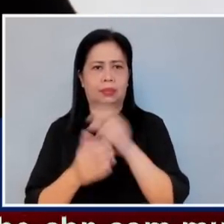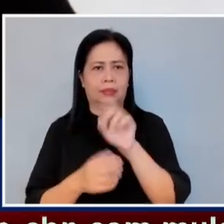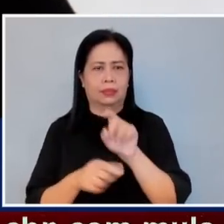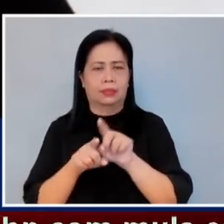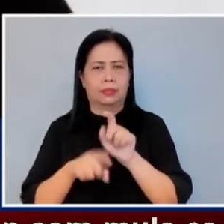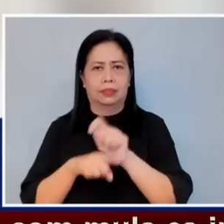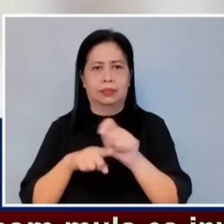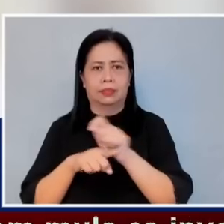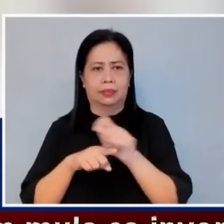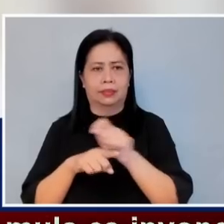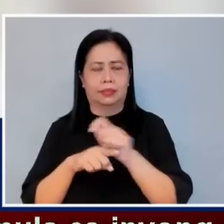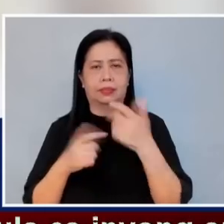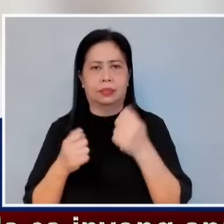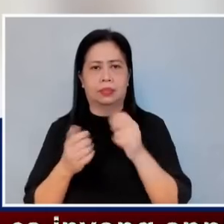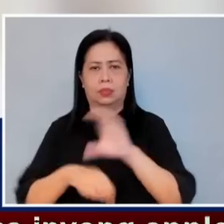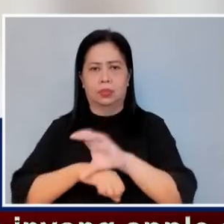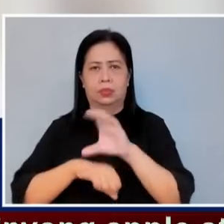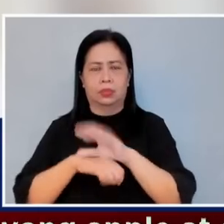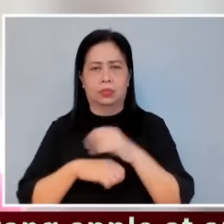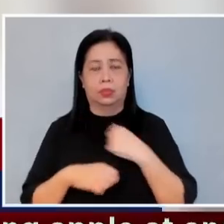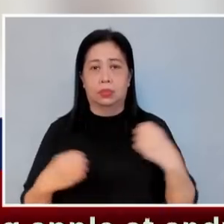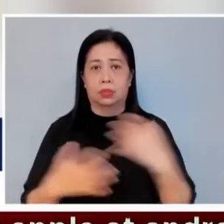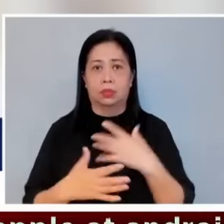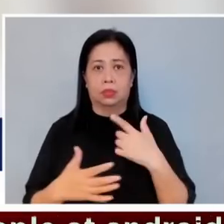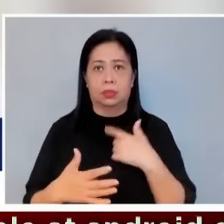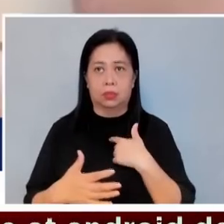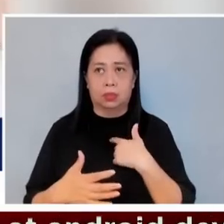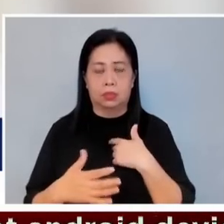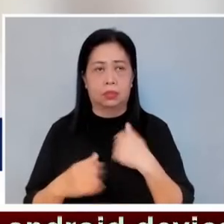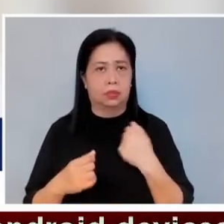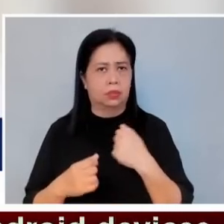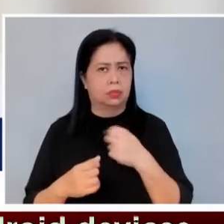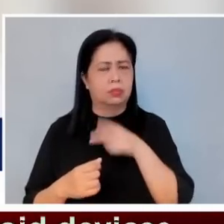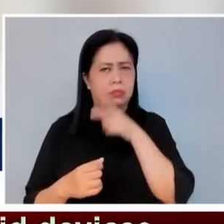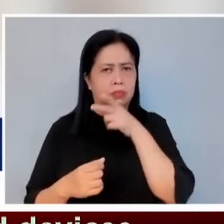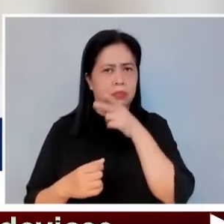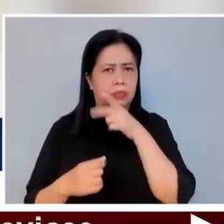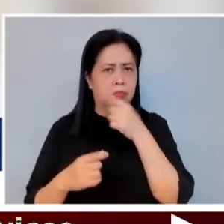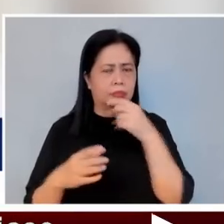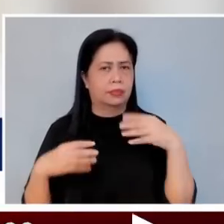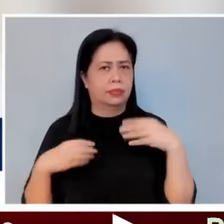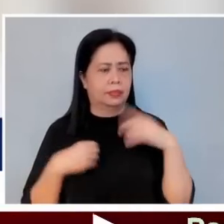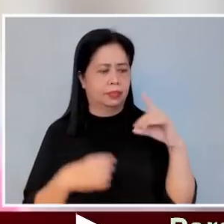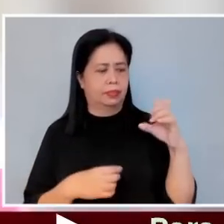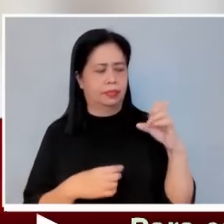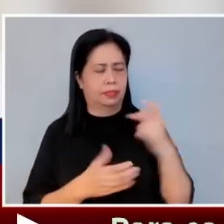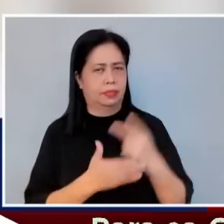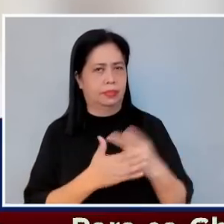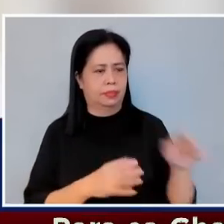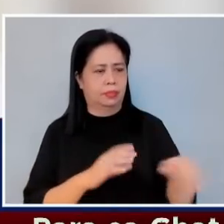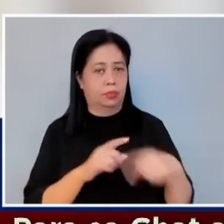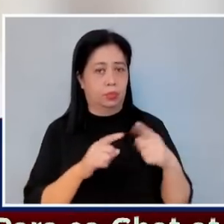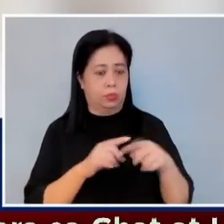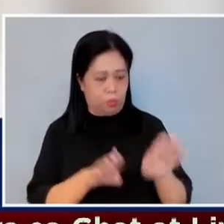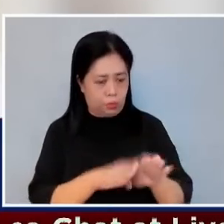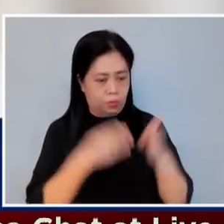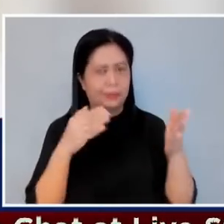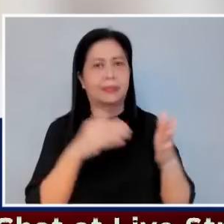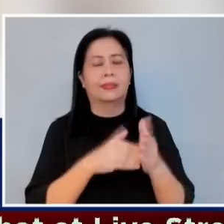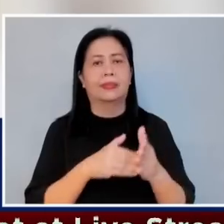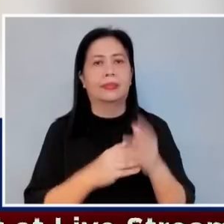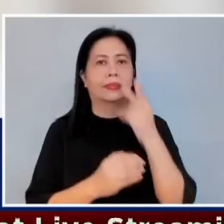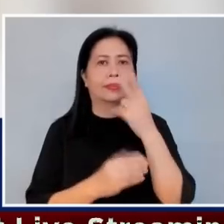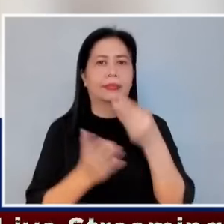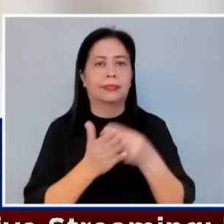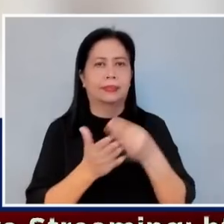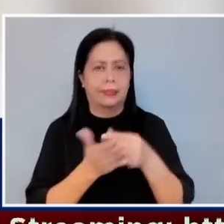training consultant. Medyo natakot ako na may suspicious as may naka-receive ako ng 100. So when I opened it again, I saw the money